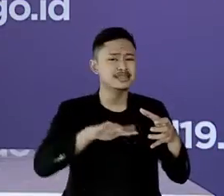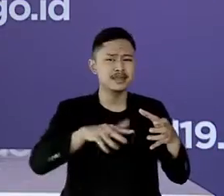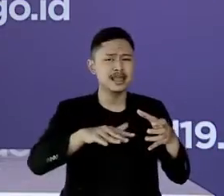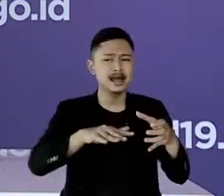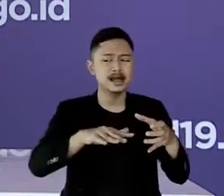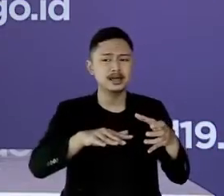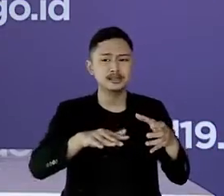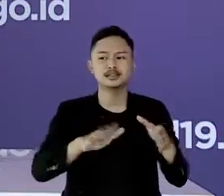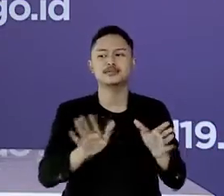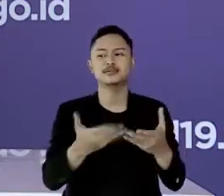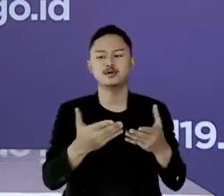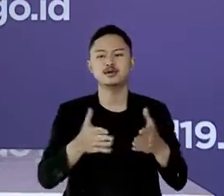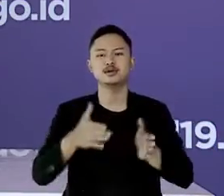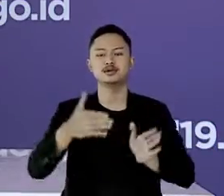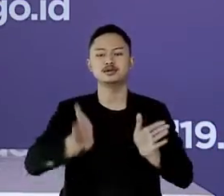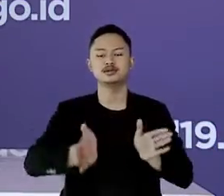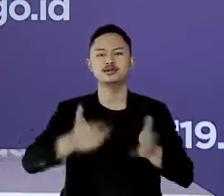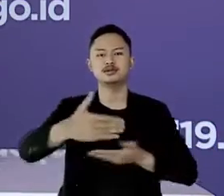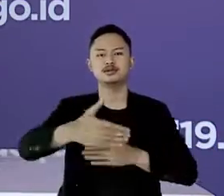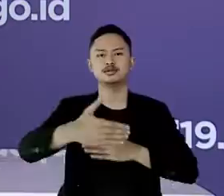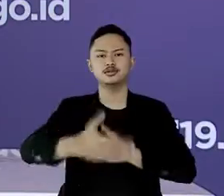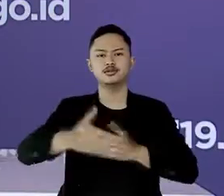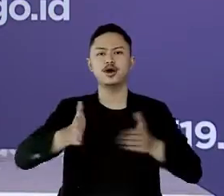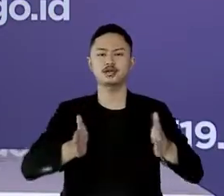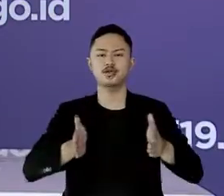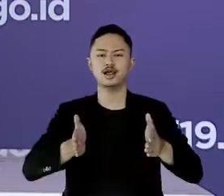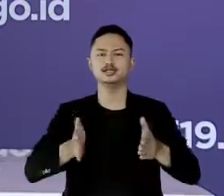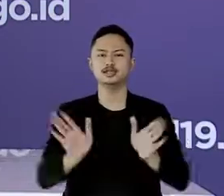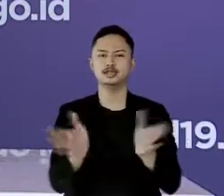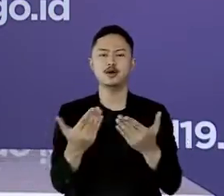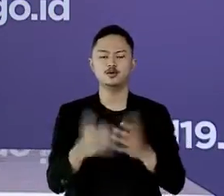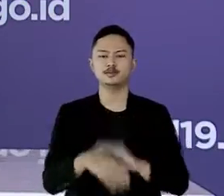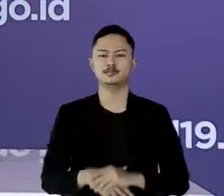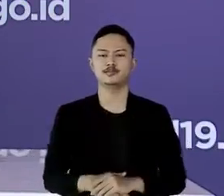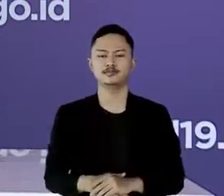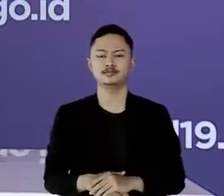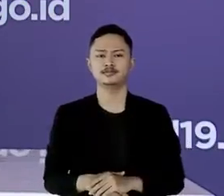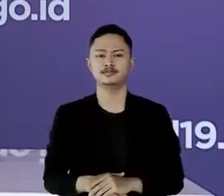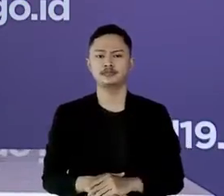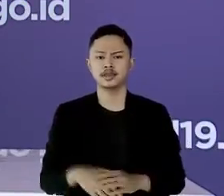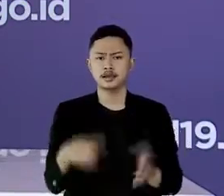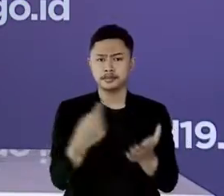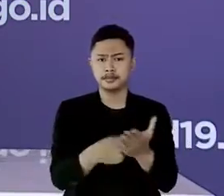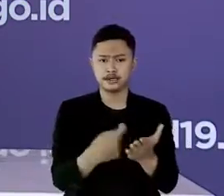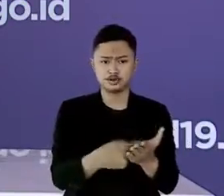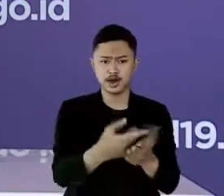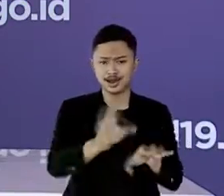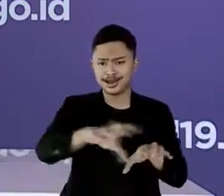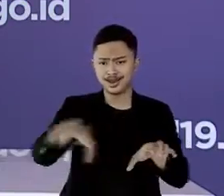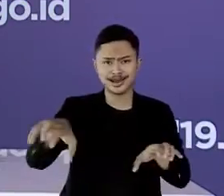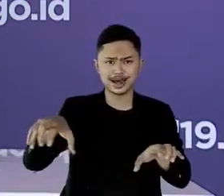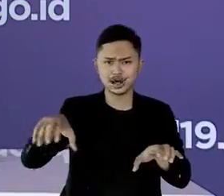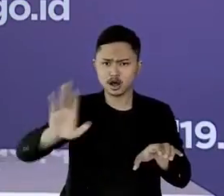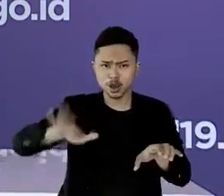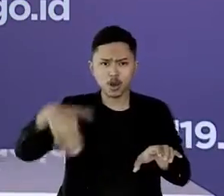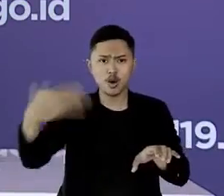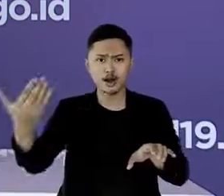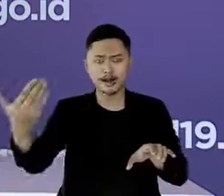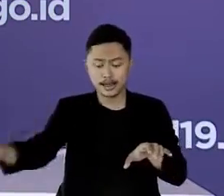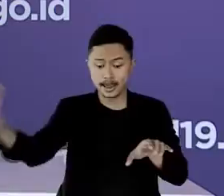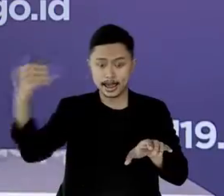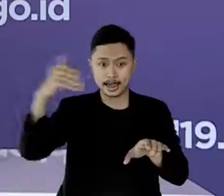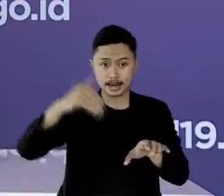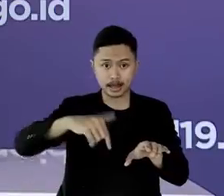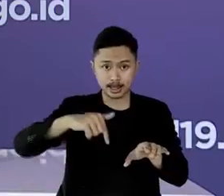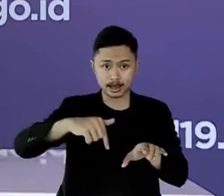kedaruratan bagi civitas akademika di kampus serta memastikan mahasiswa dari luar daerah dalam keadaan sehat